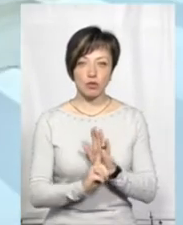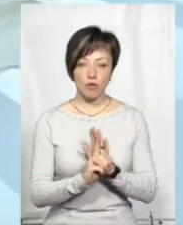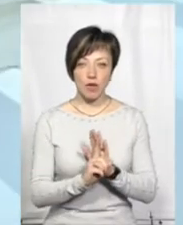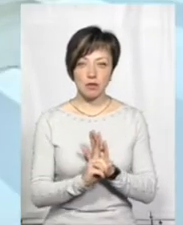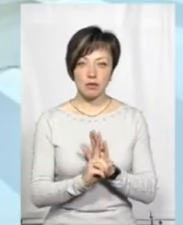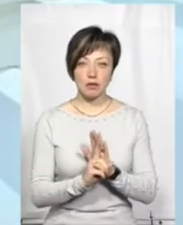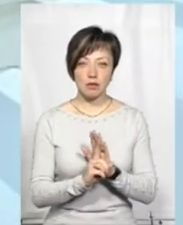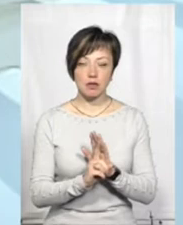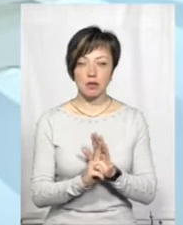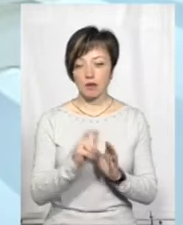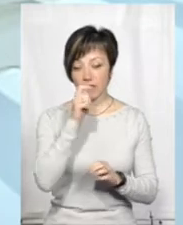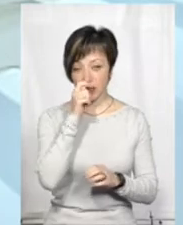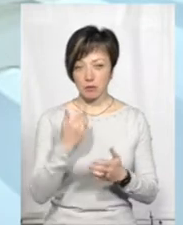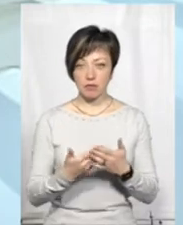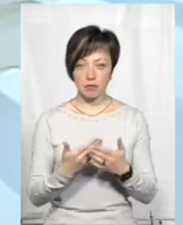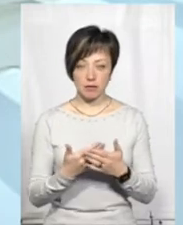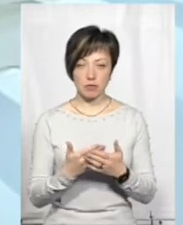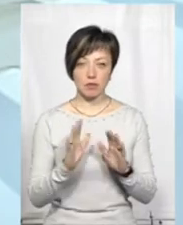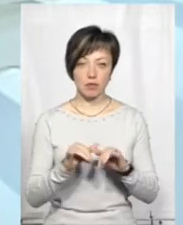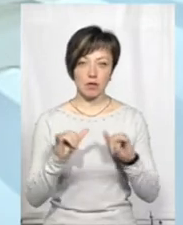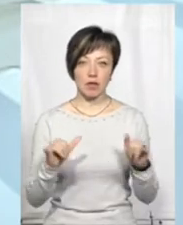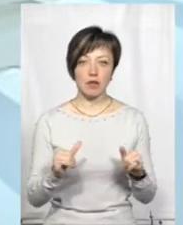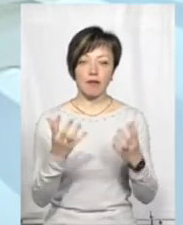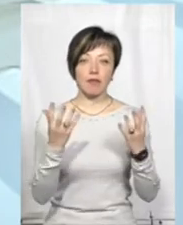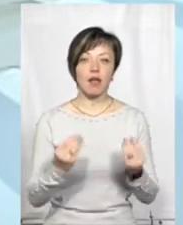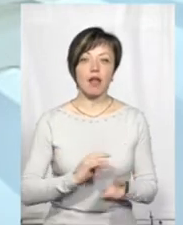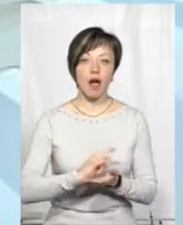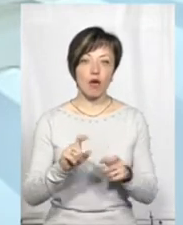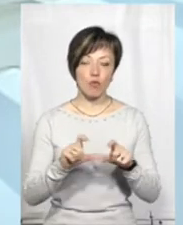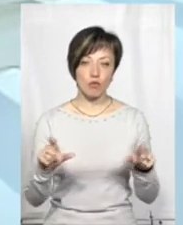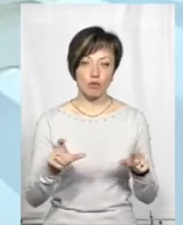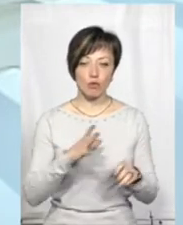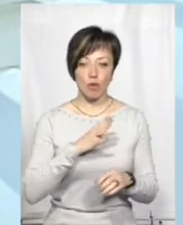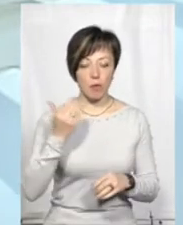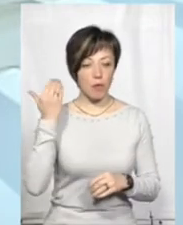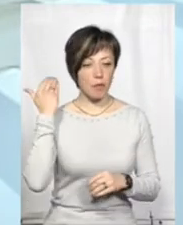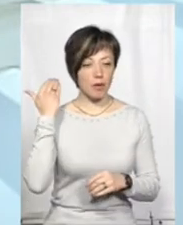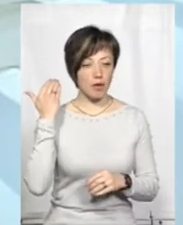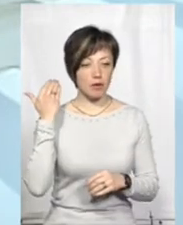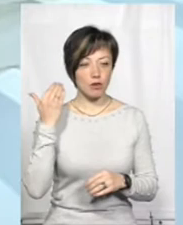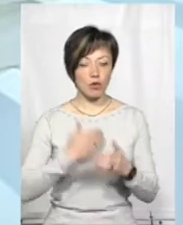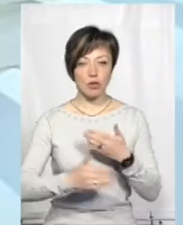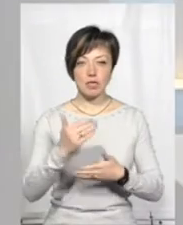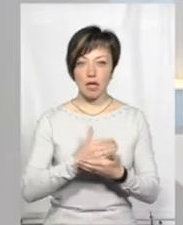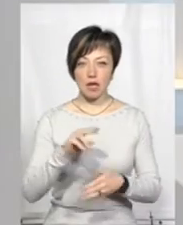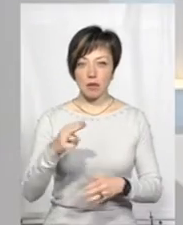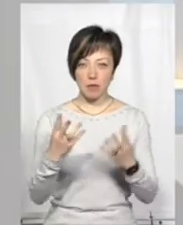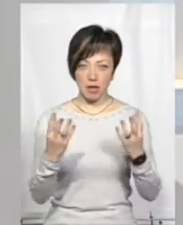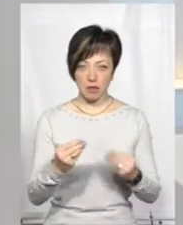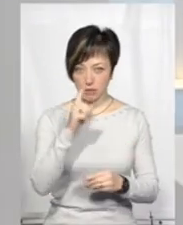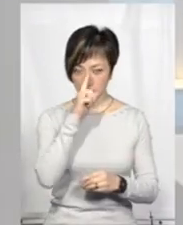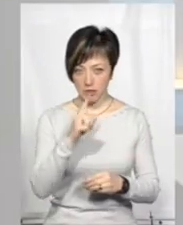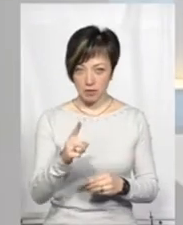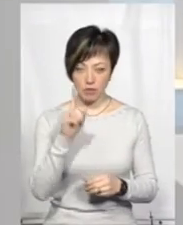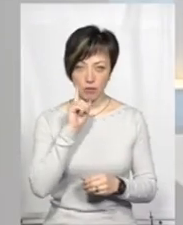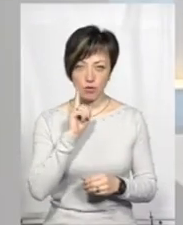започаткувати, думаю, що з початку квітня ми це запустимо, День аеропорту. Це, наприклад, було попередньо так, що в останні п'ятниця місяця, ну це не